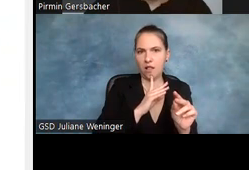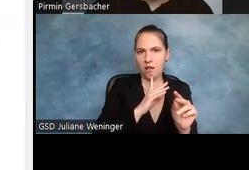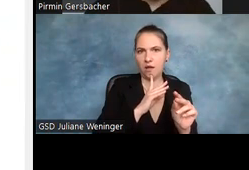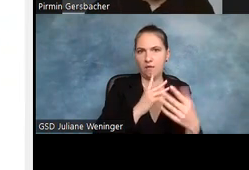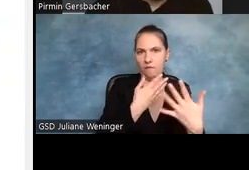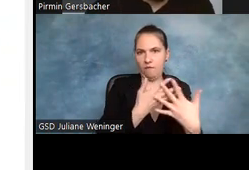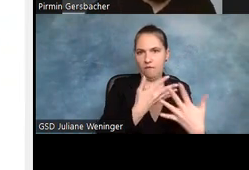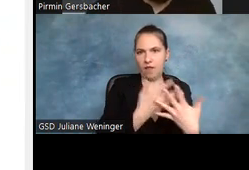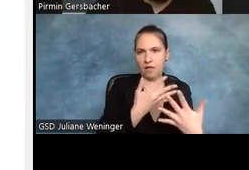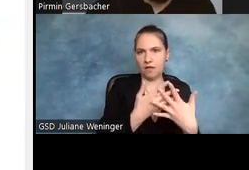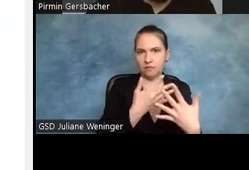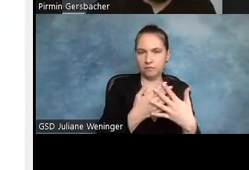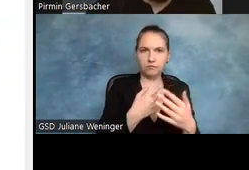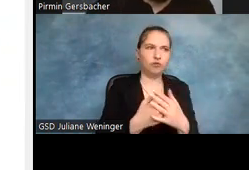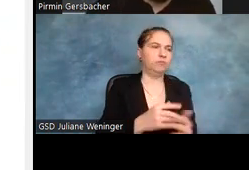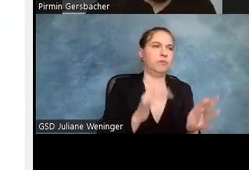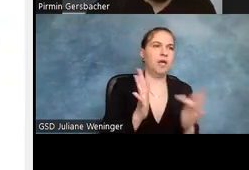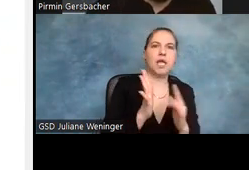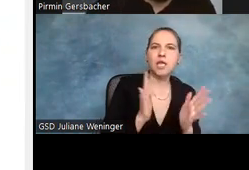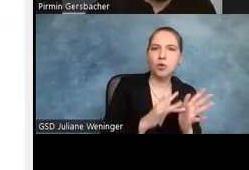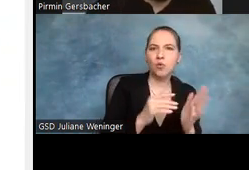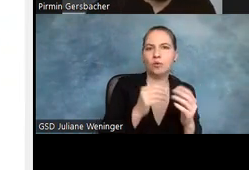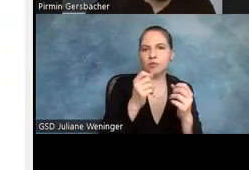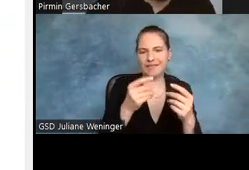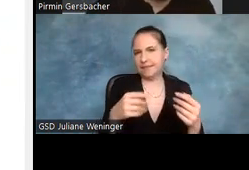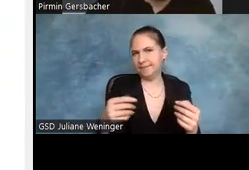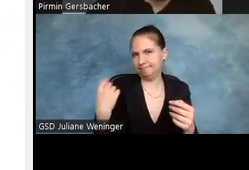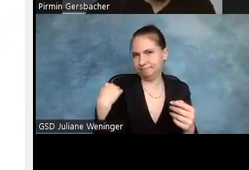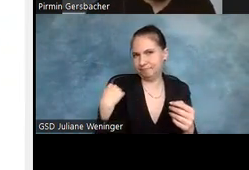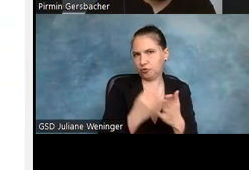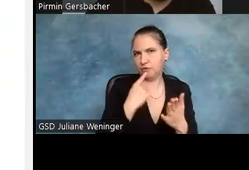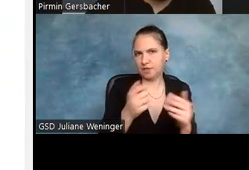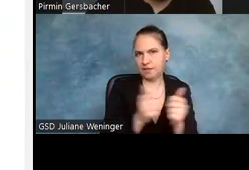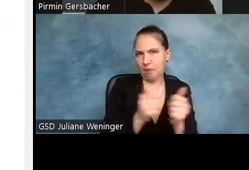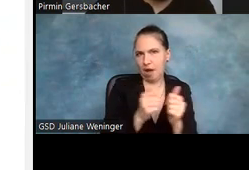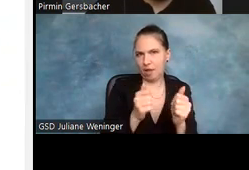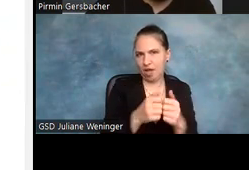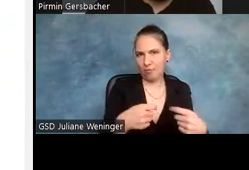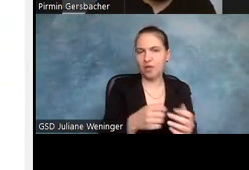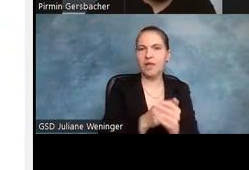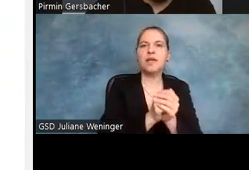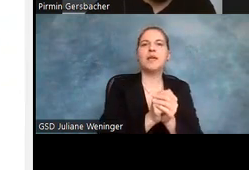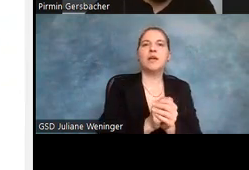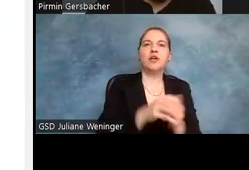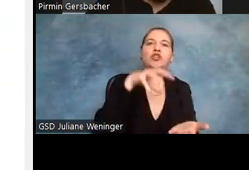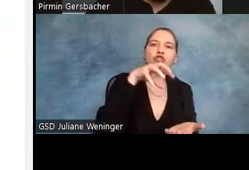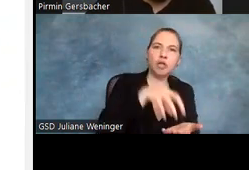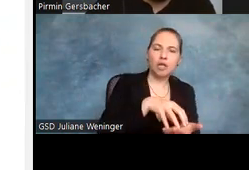filtern, zum Beispiel nach Religion, also es ist eben immer noch diese Partnerbörse, nach Stadt, nach